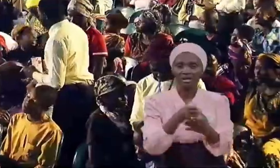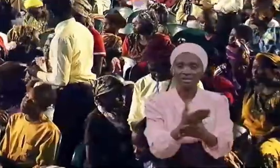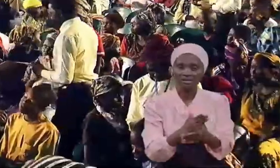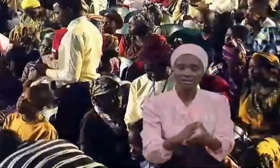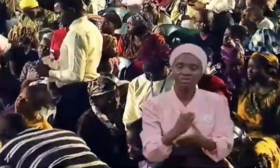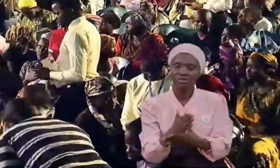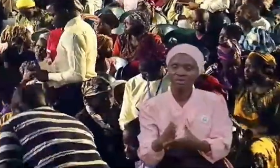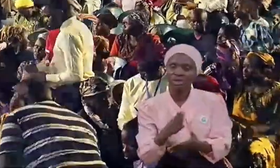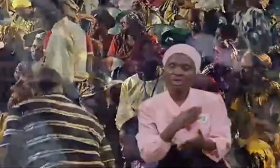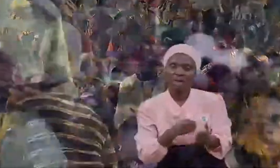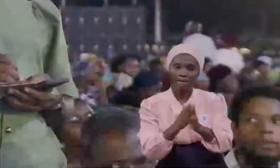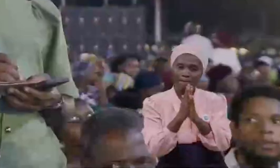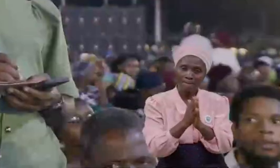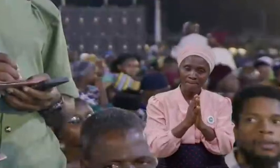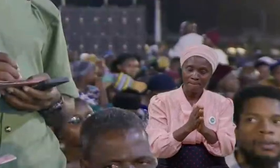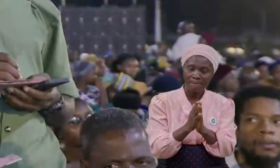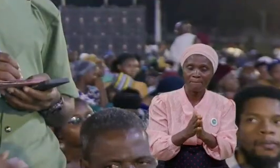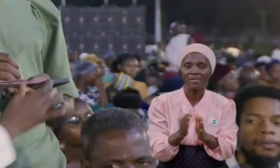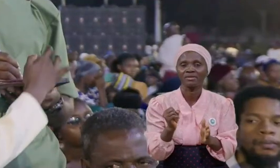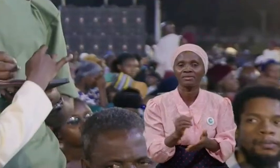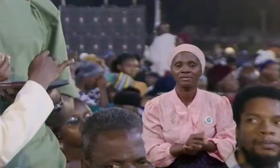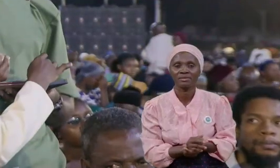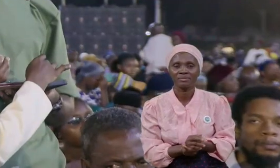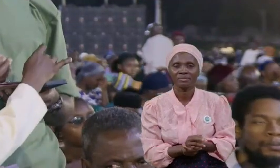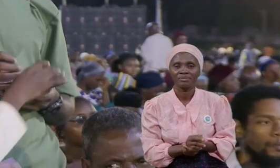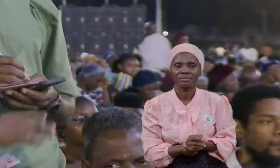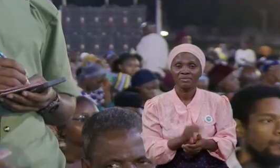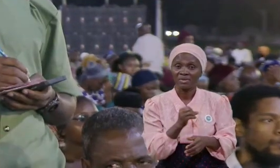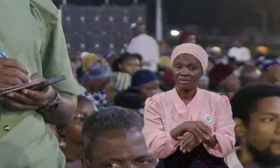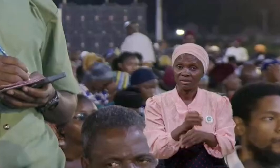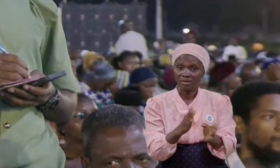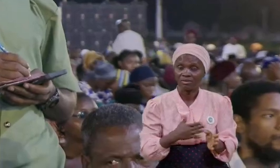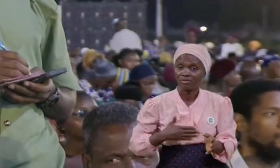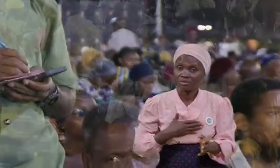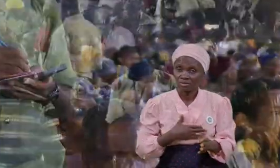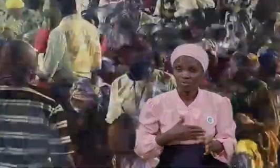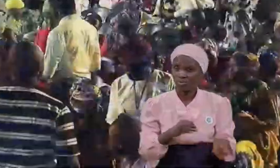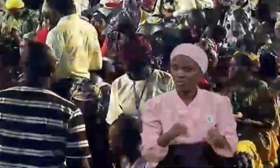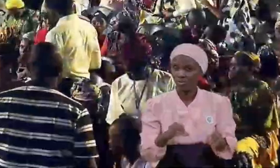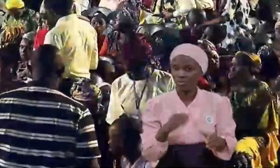bénisse. Faisons le travail et prenons donc tous ces noms.